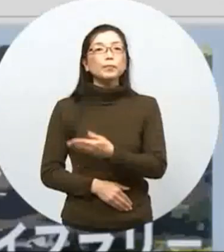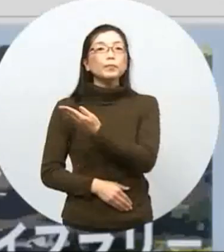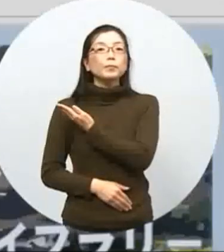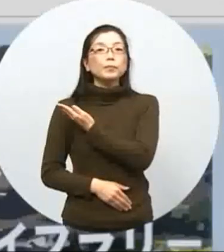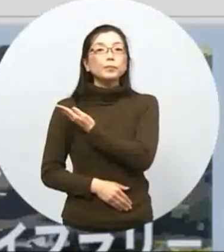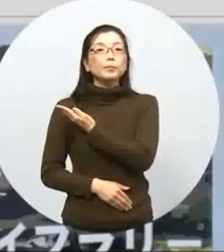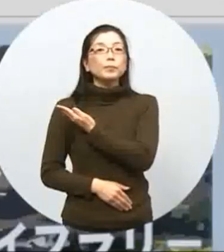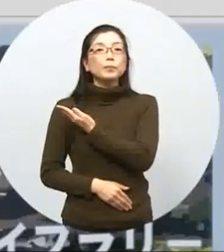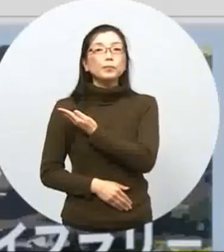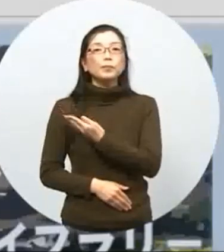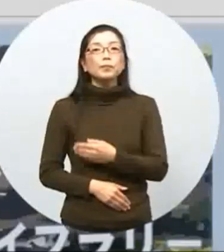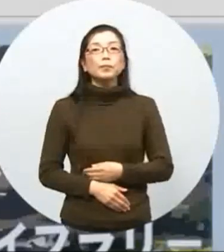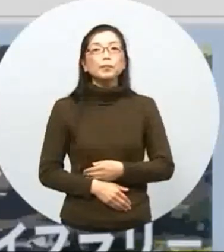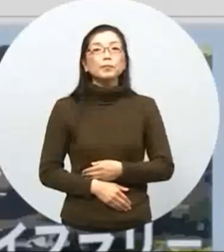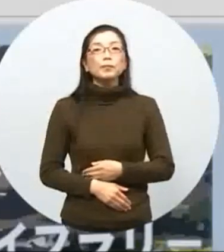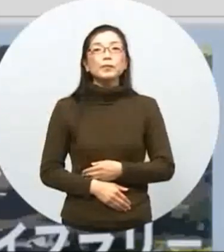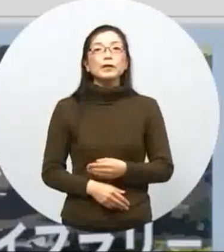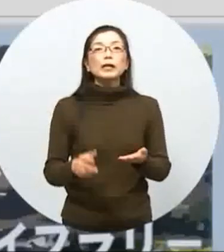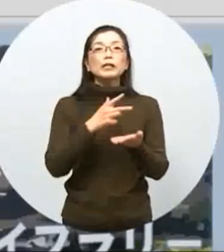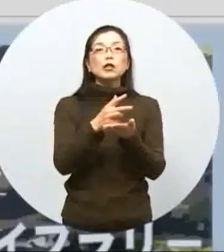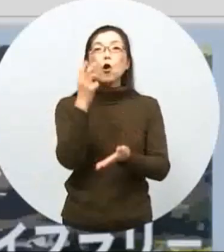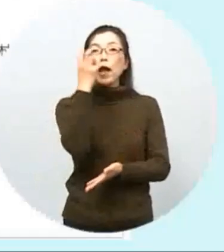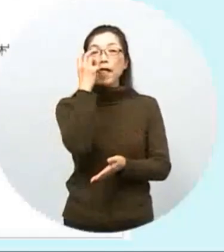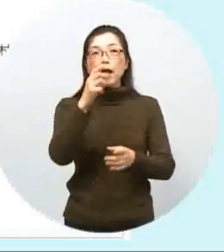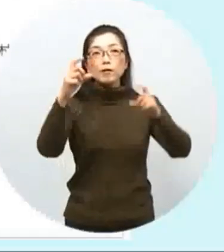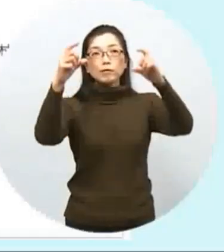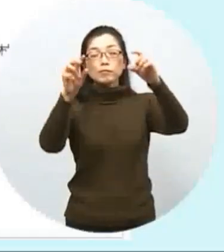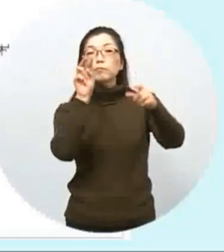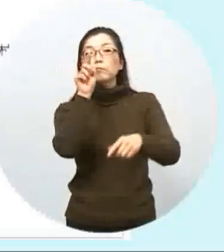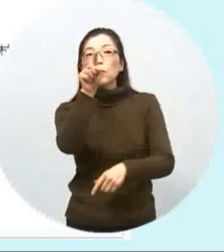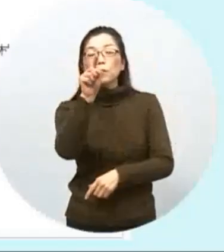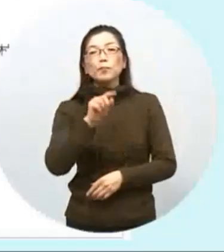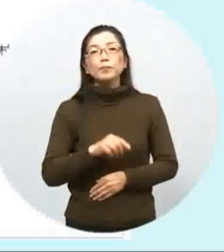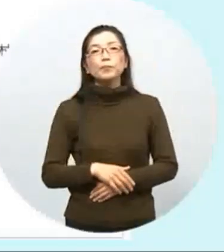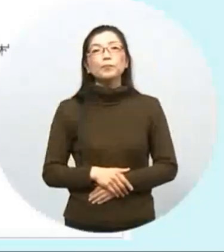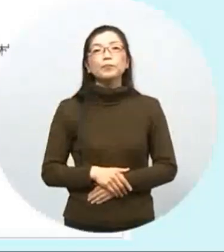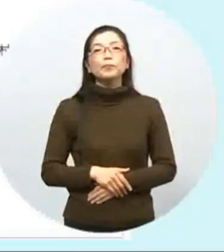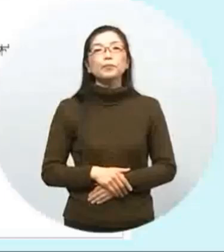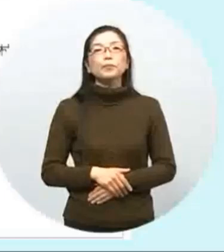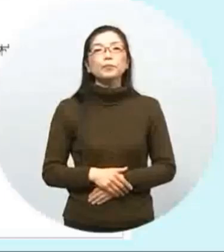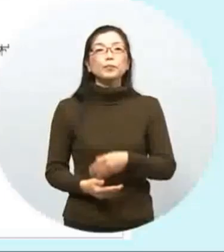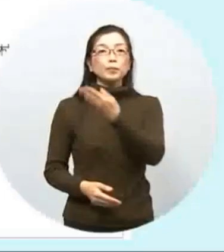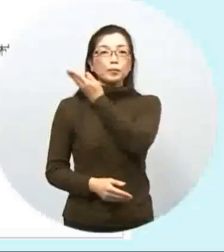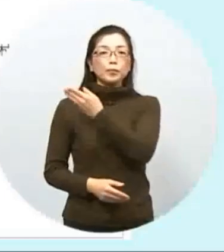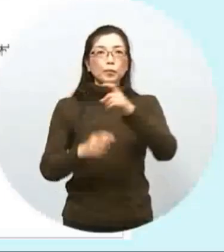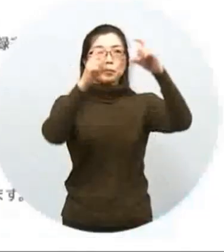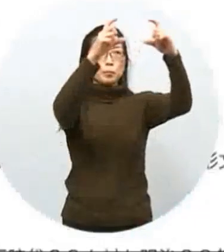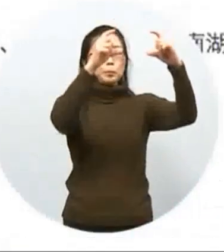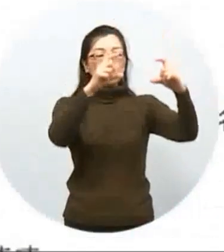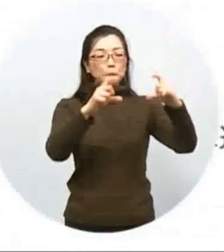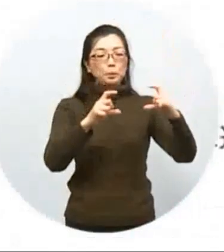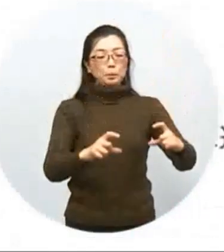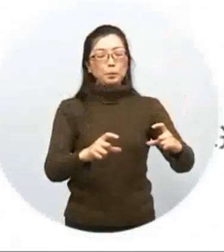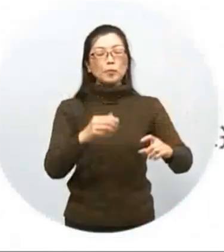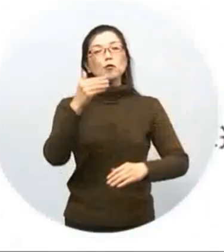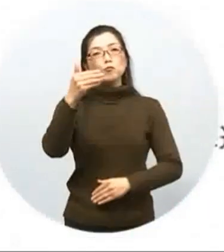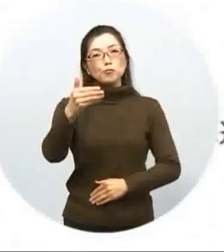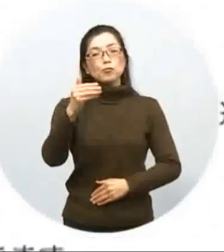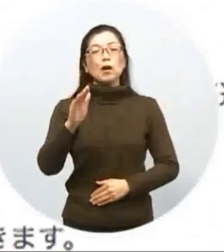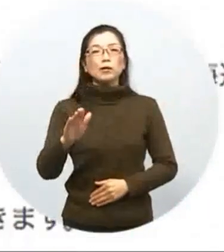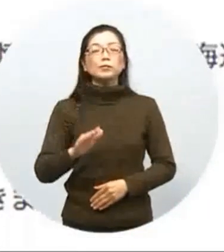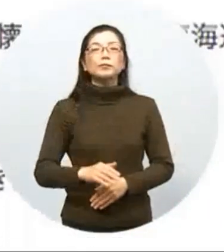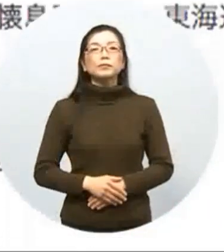そしてこのデジタル資料検索をクリックするとこのような9つのカテゴリーが表示されます